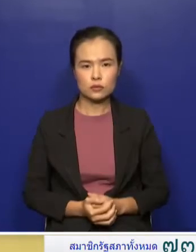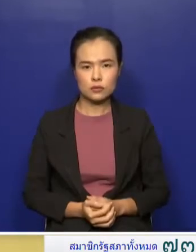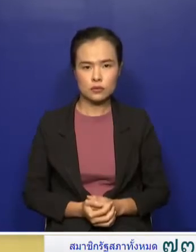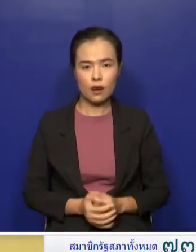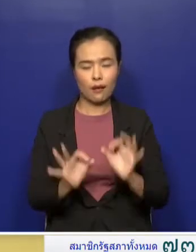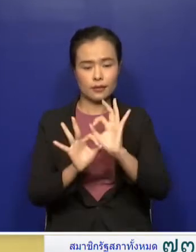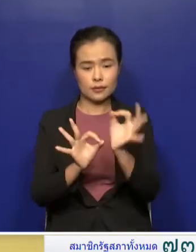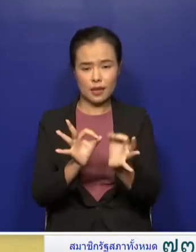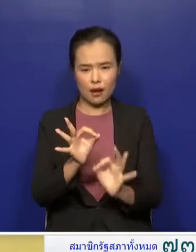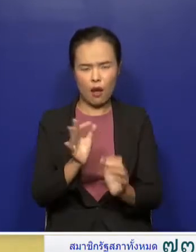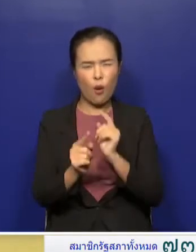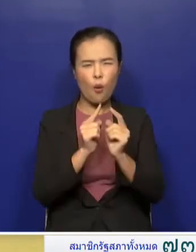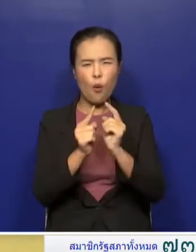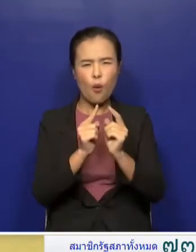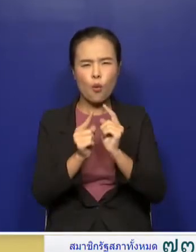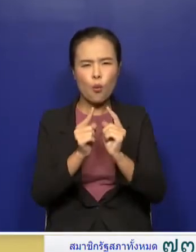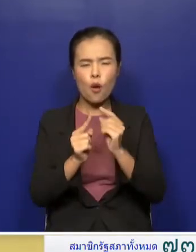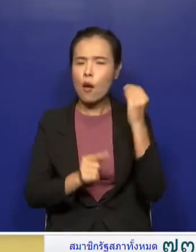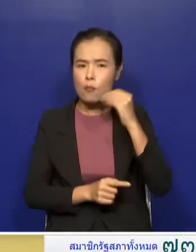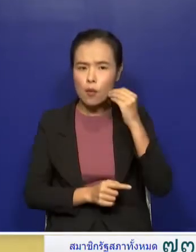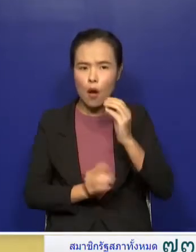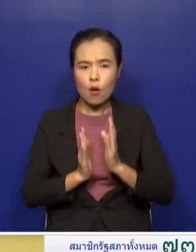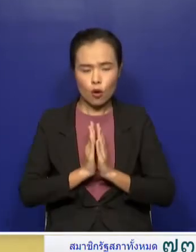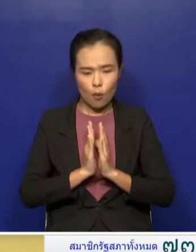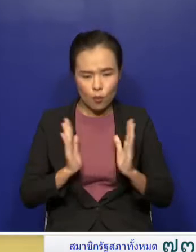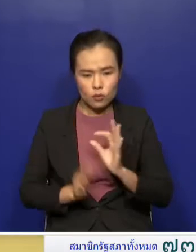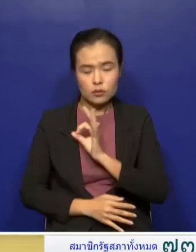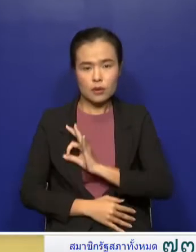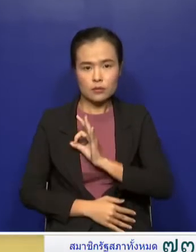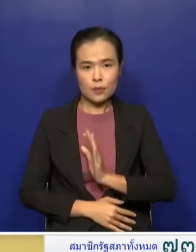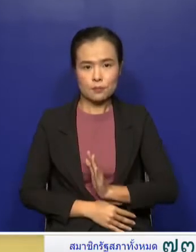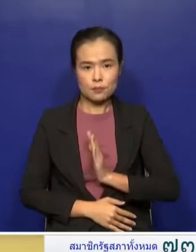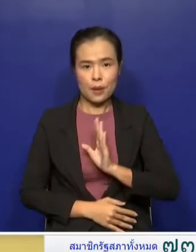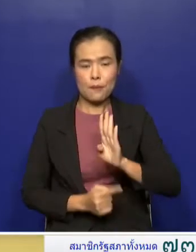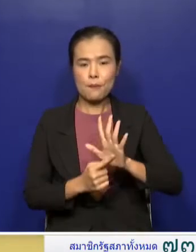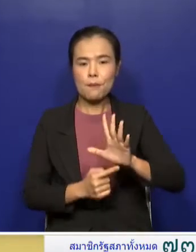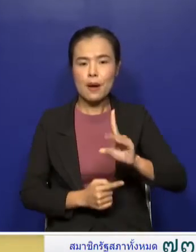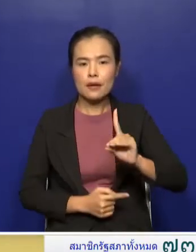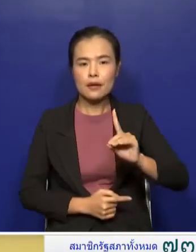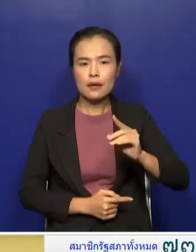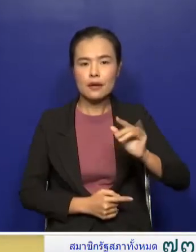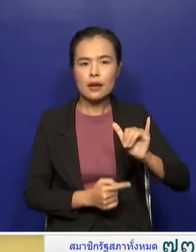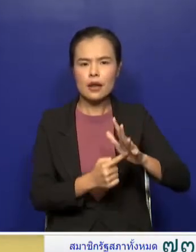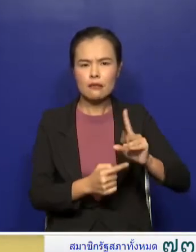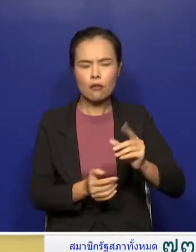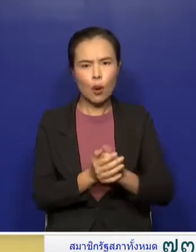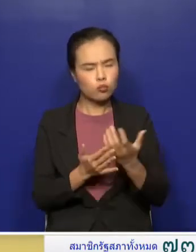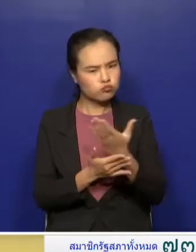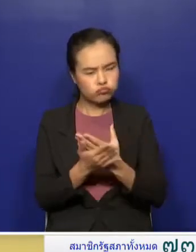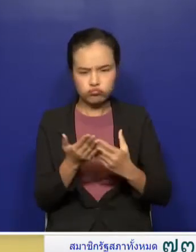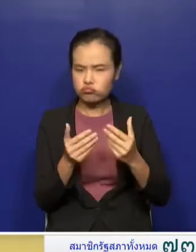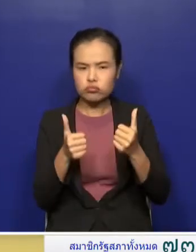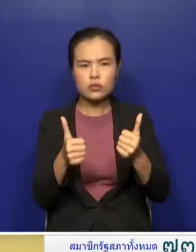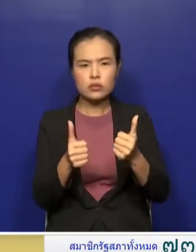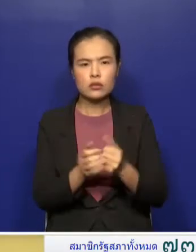สาระตรงนี้คุยกันเยอะต้องกราบขอบพระคุณท่านสมาชิกว่าโอท่านบัญญัติท่านวินิจฉัยได้อย่างดีงามมากผม